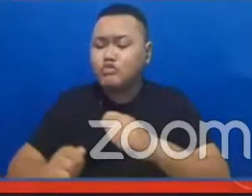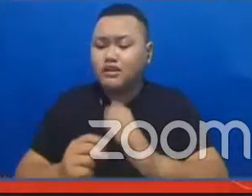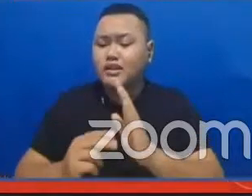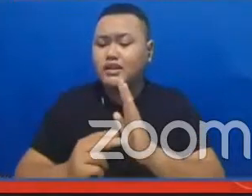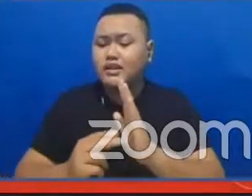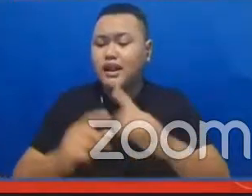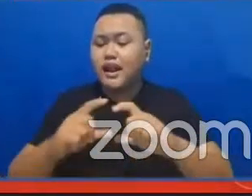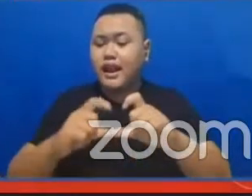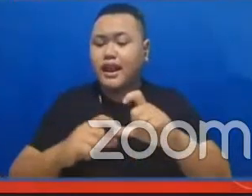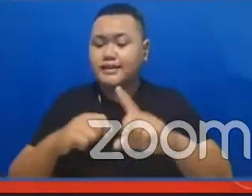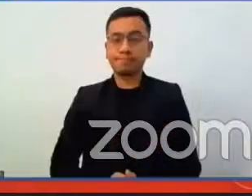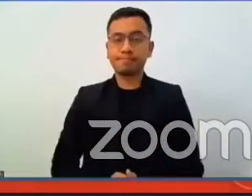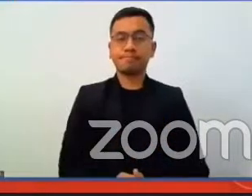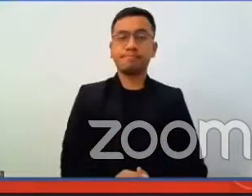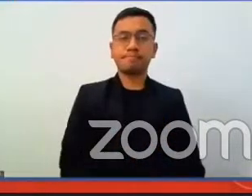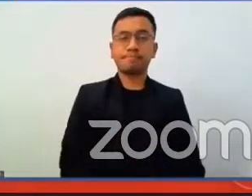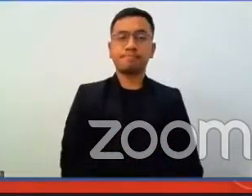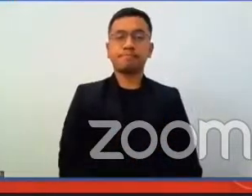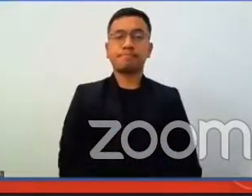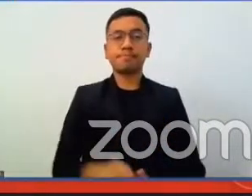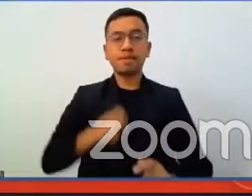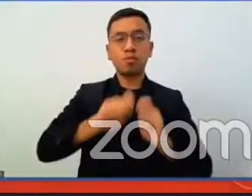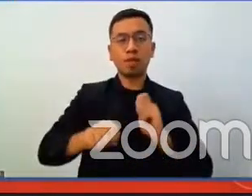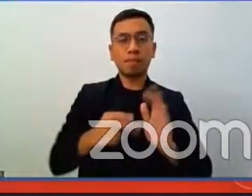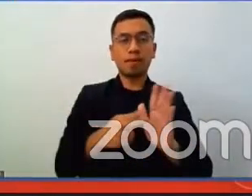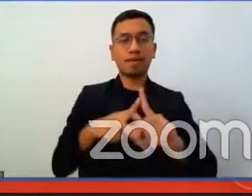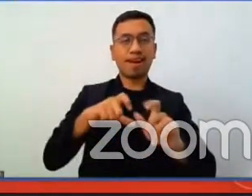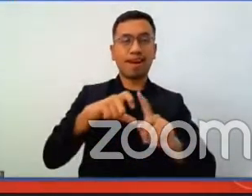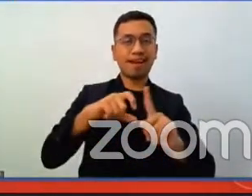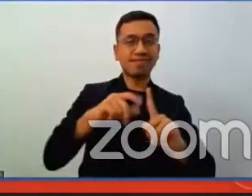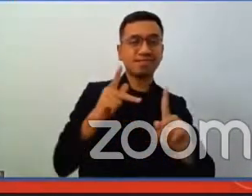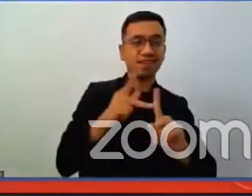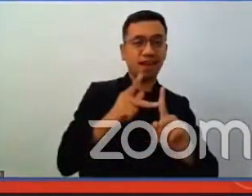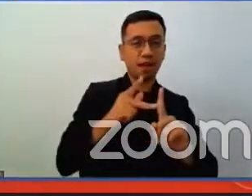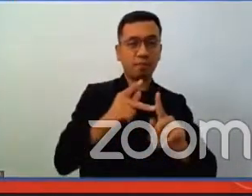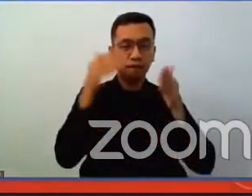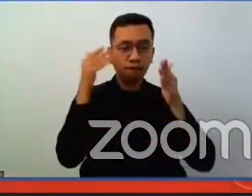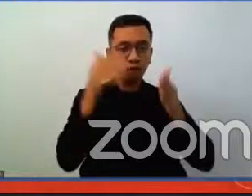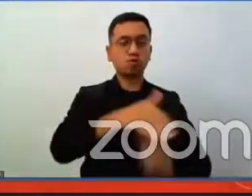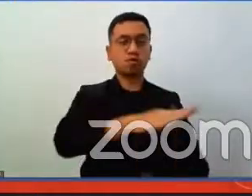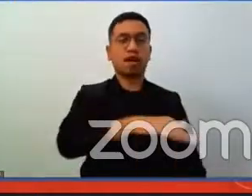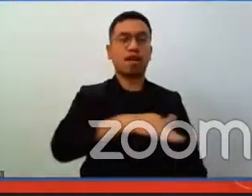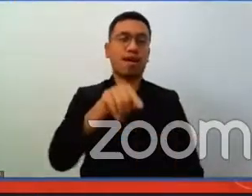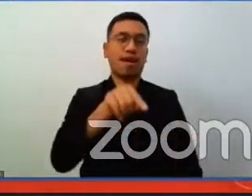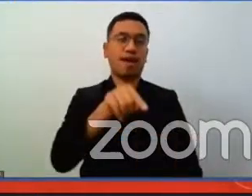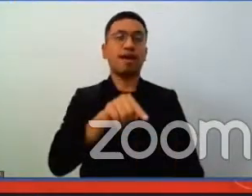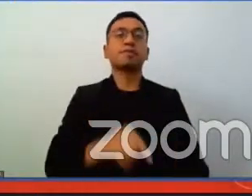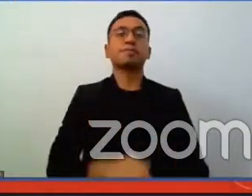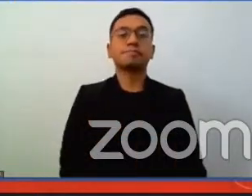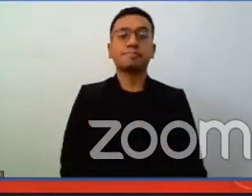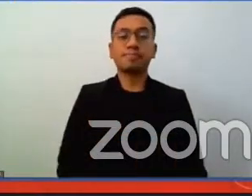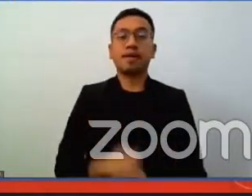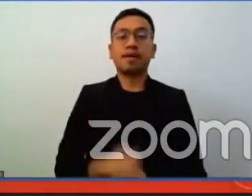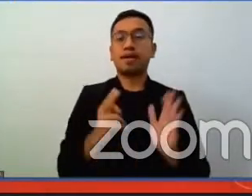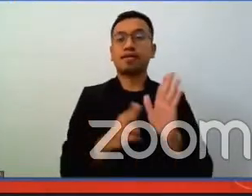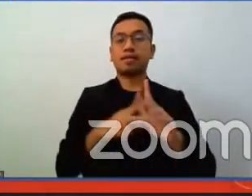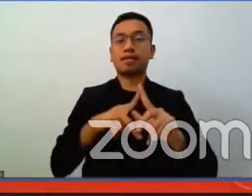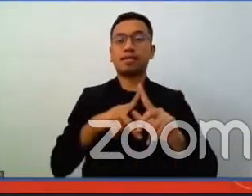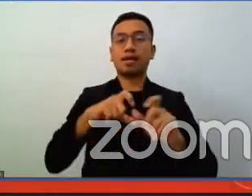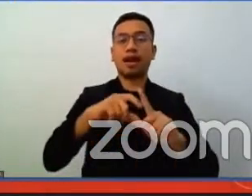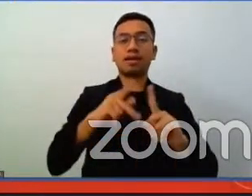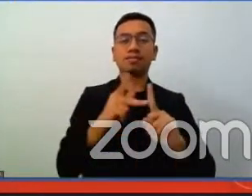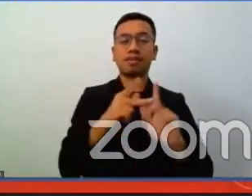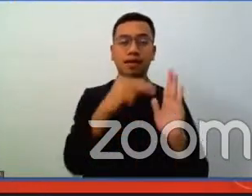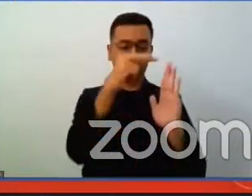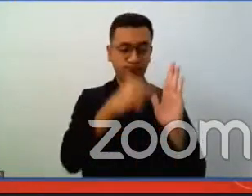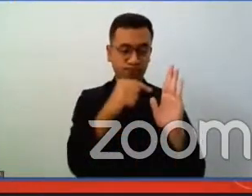teruji, naskah-naskah yang baik, yang korelasinya kepada siswa kita, dan naskah tersebut kita bawa